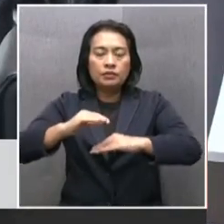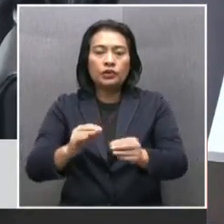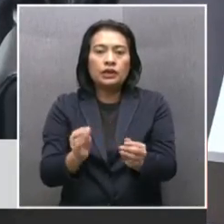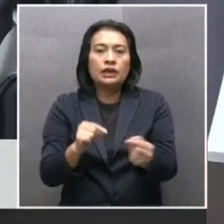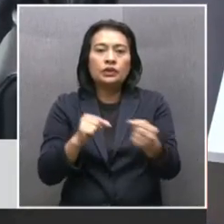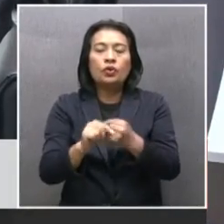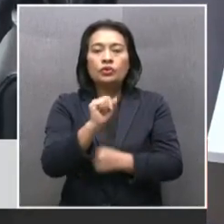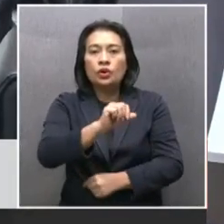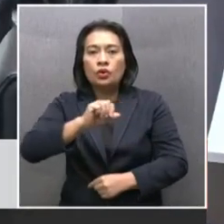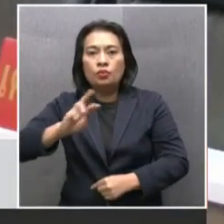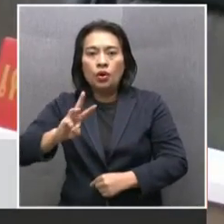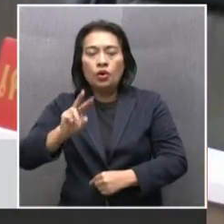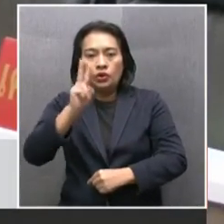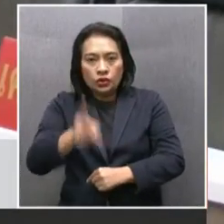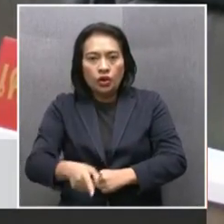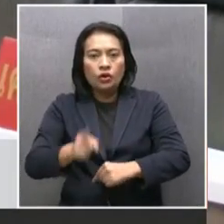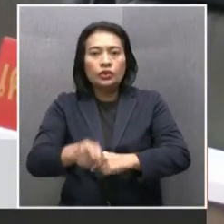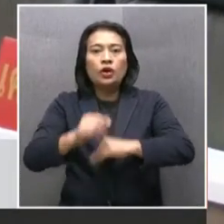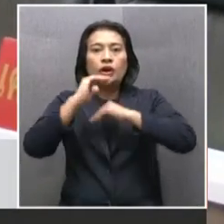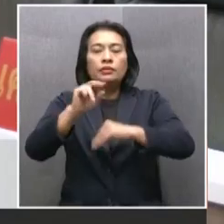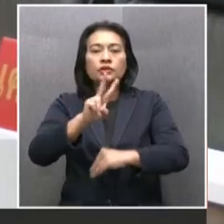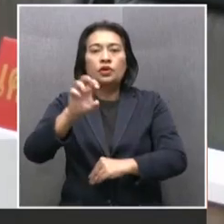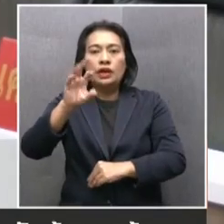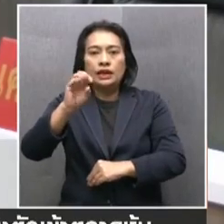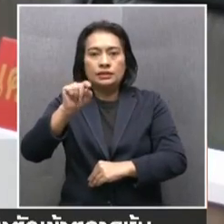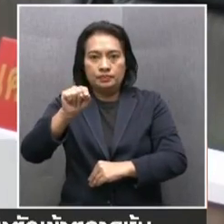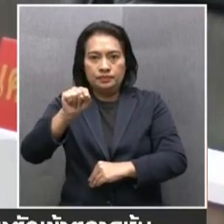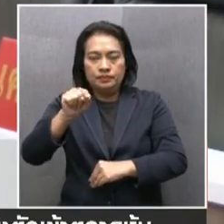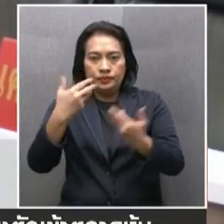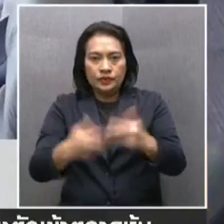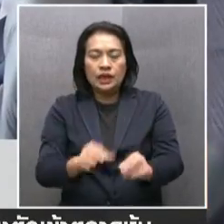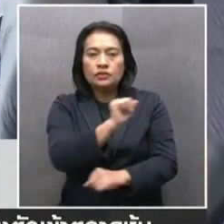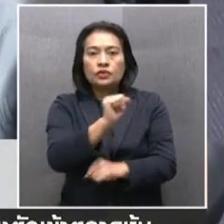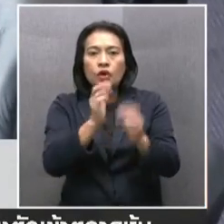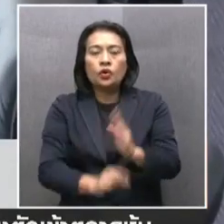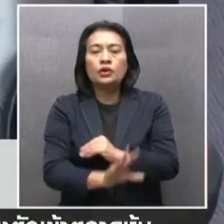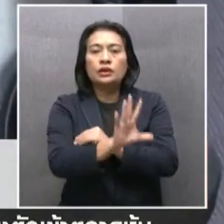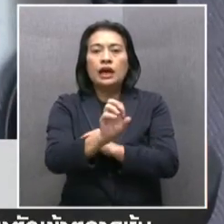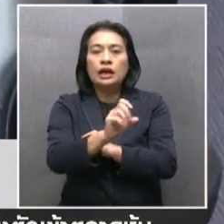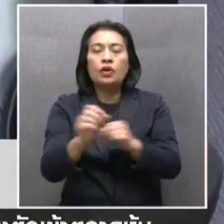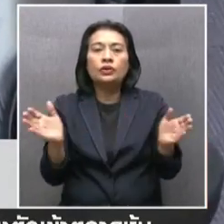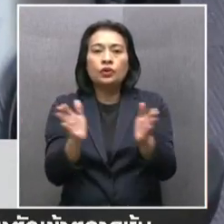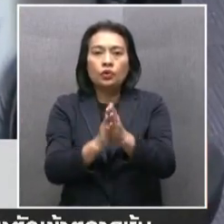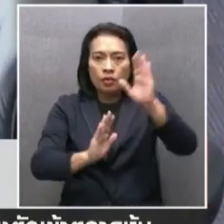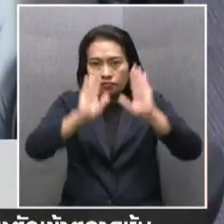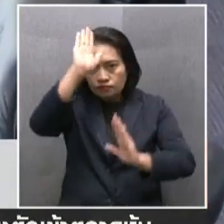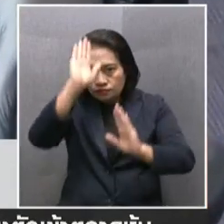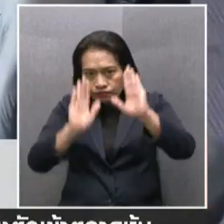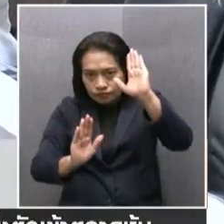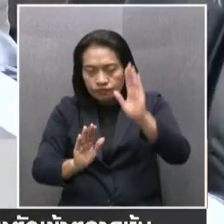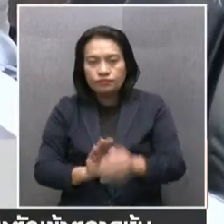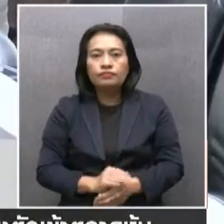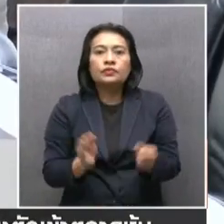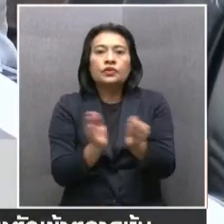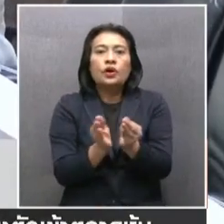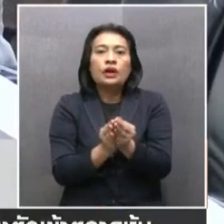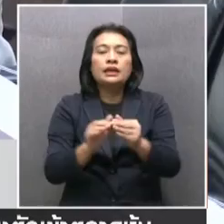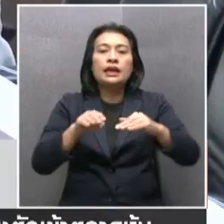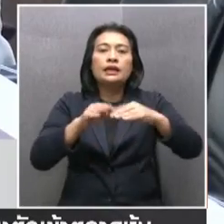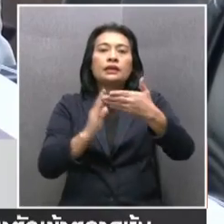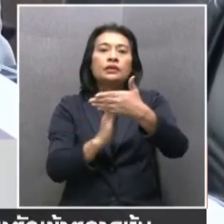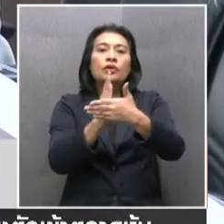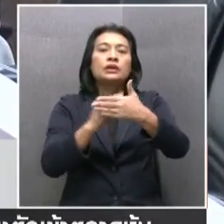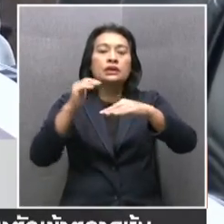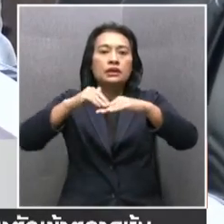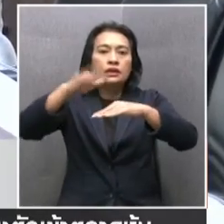าชิกวุฒิสภา250คนรวมโหวตกับส.ส.500คนด้วยโดยจะต้องมีเสียงไม่ต่ำกว่ากึ่งหนึ่งของ